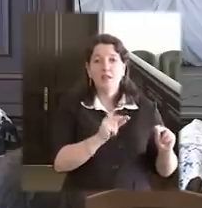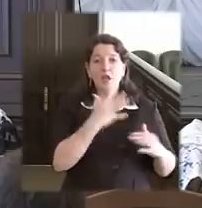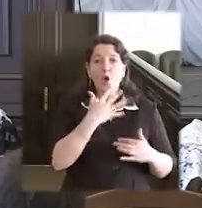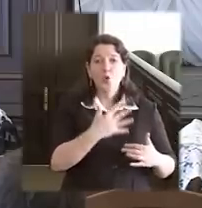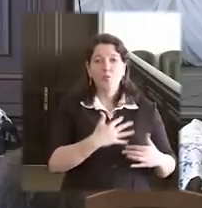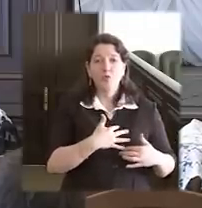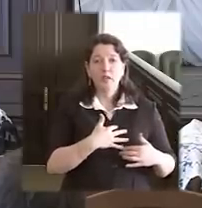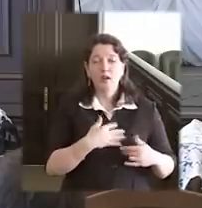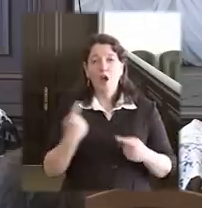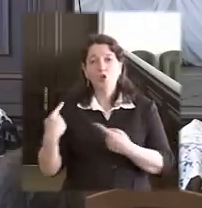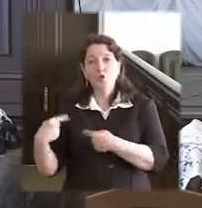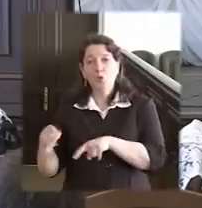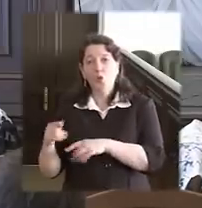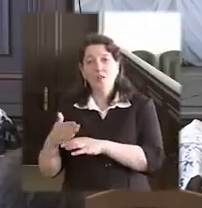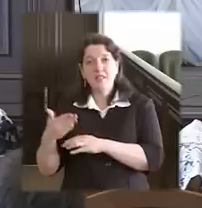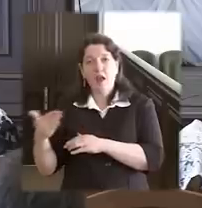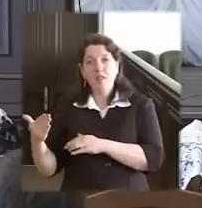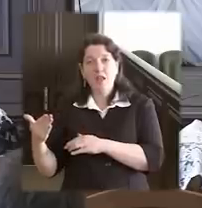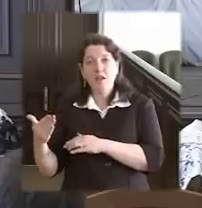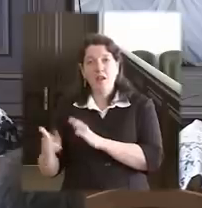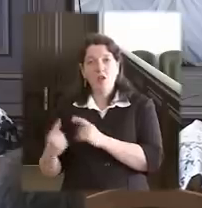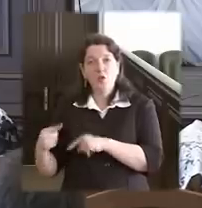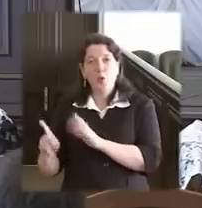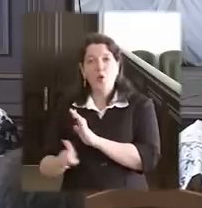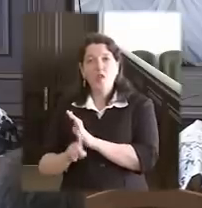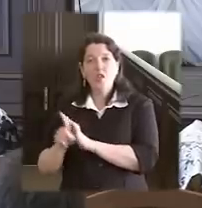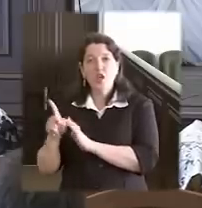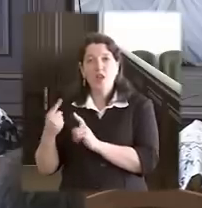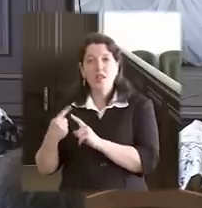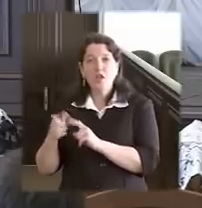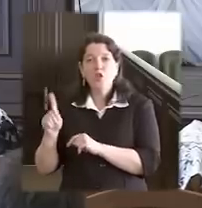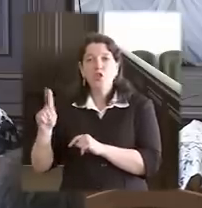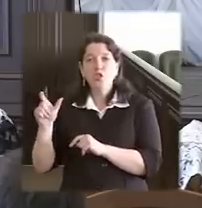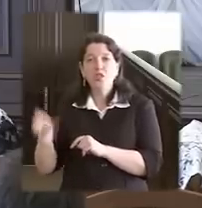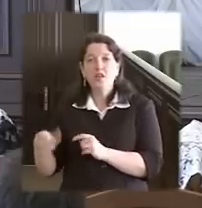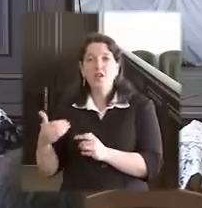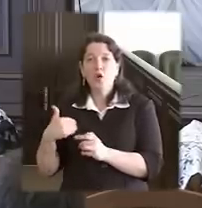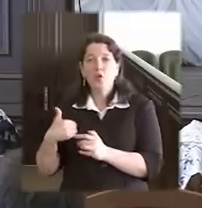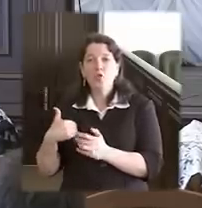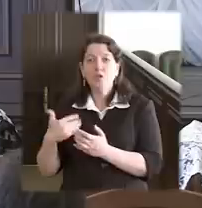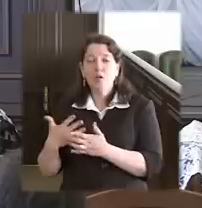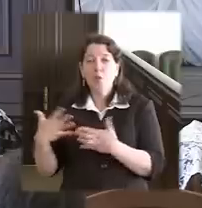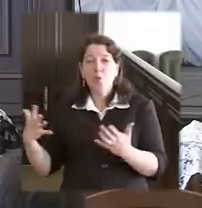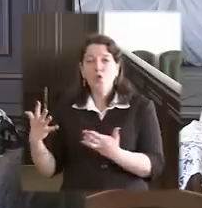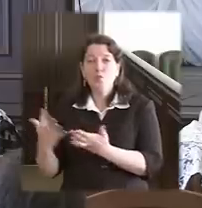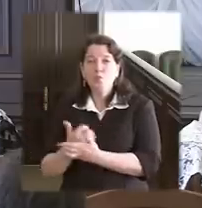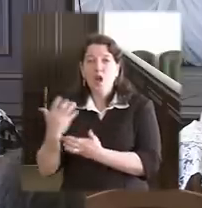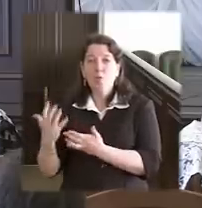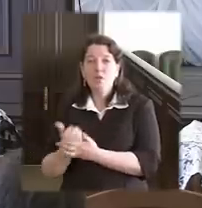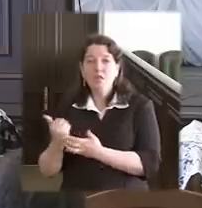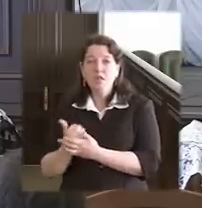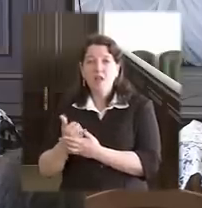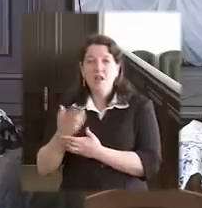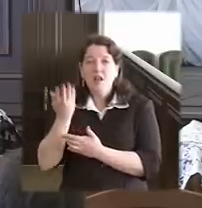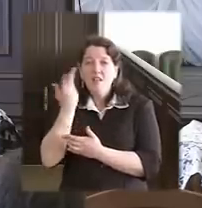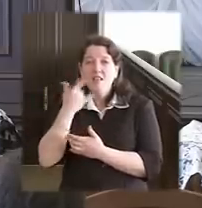это. И с другой стороны, это стремление к этим земным приобретениям,